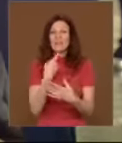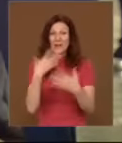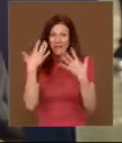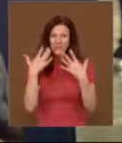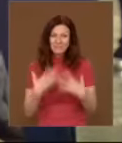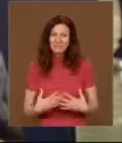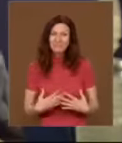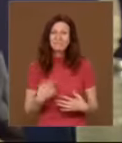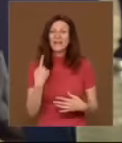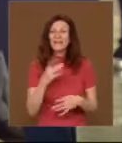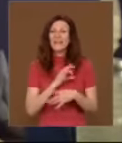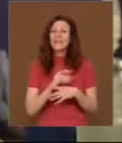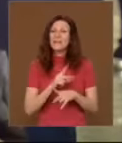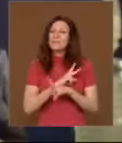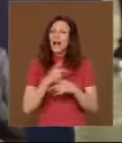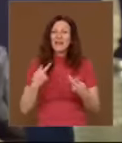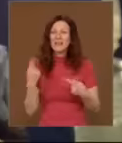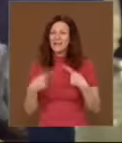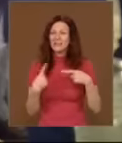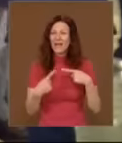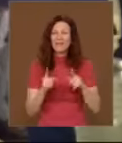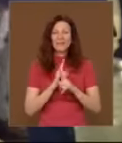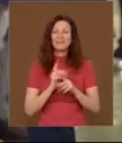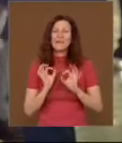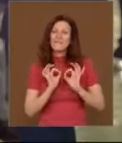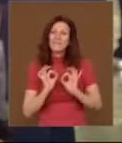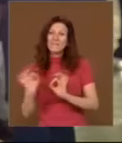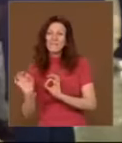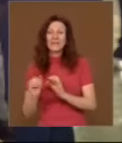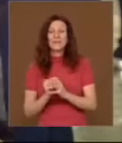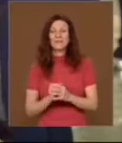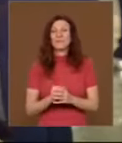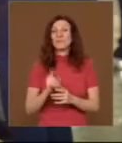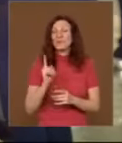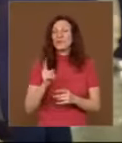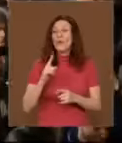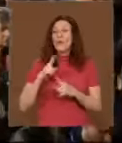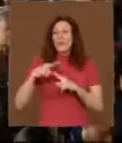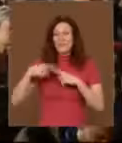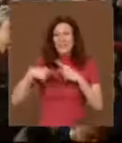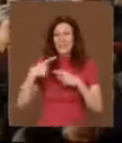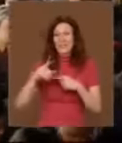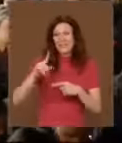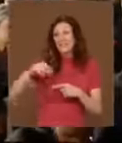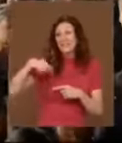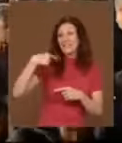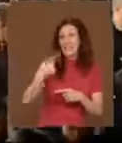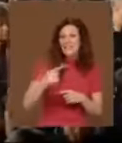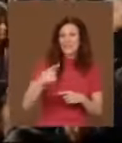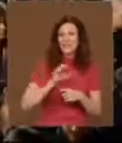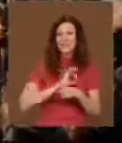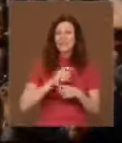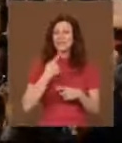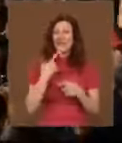И това е една от традициите, според които и следващата седмица се нарича Светла